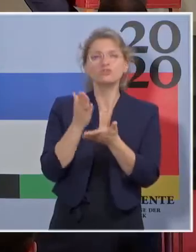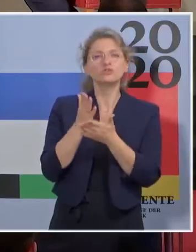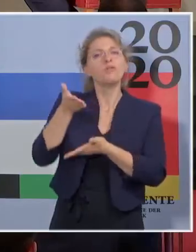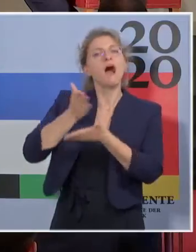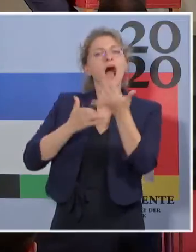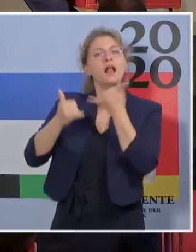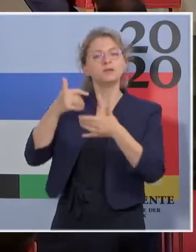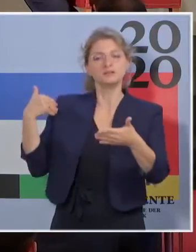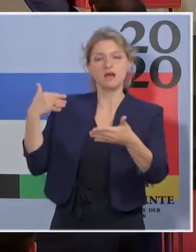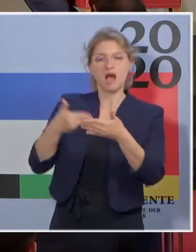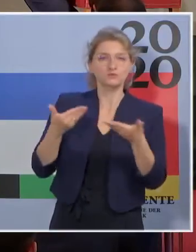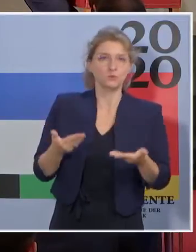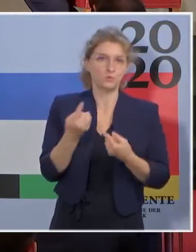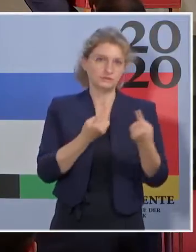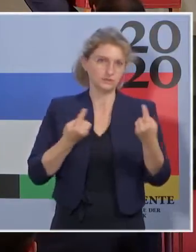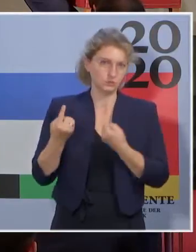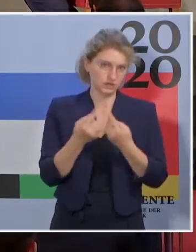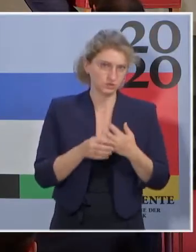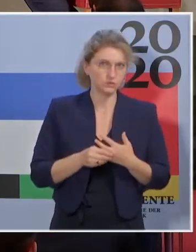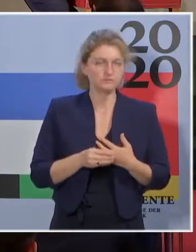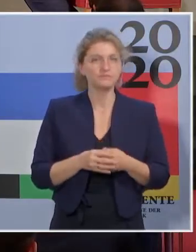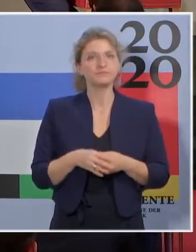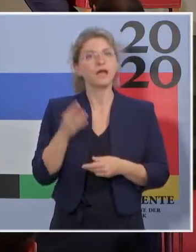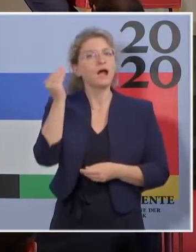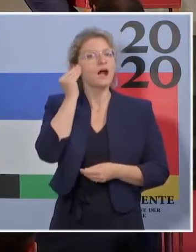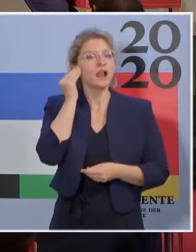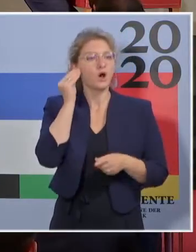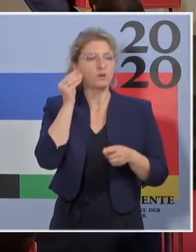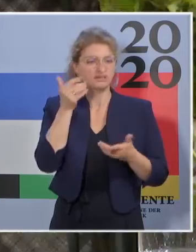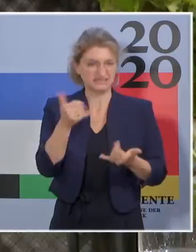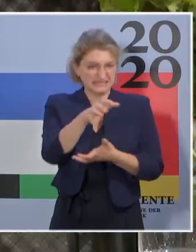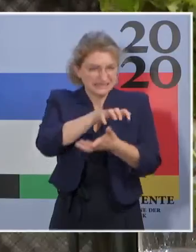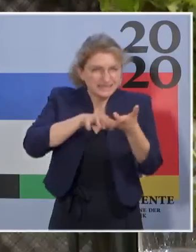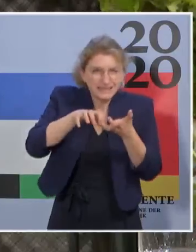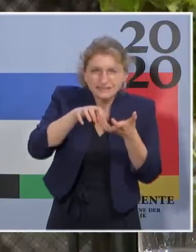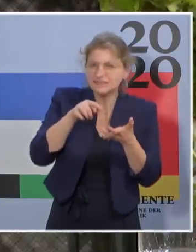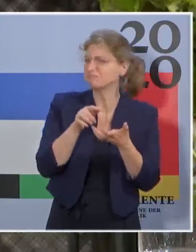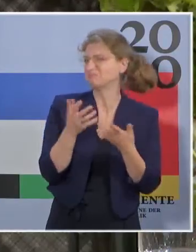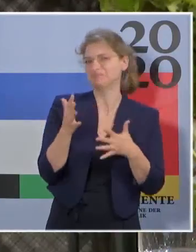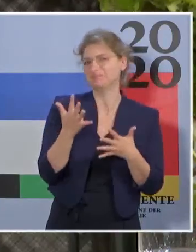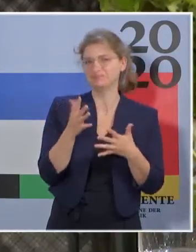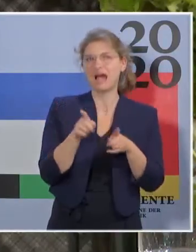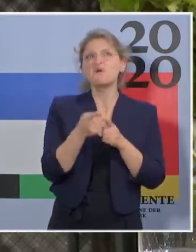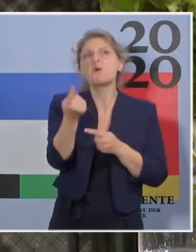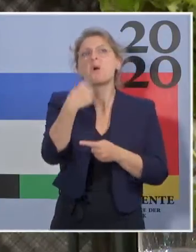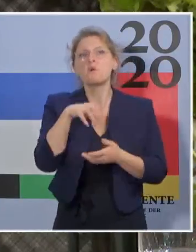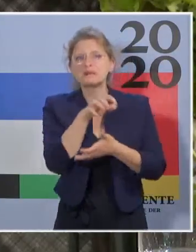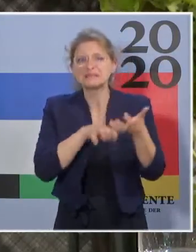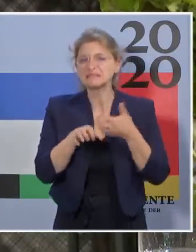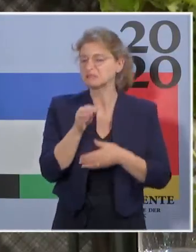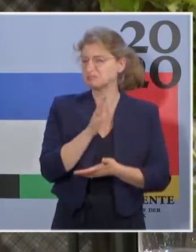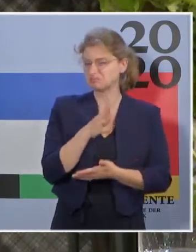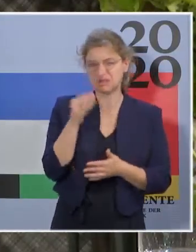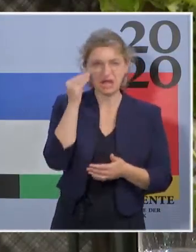Jahr mit dieser Situation. Ich glaube, es ist keine Krise, es wird auch keine Krise geben. Unser Rechtsstaat ist sehr